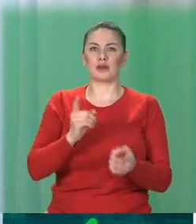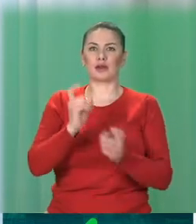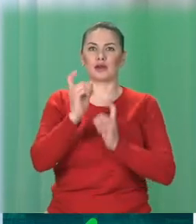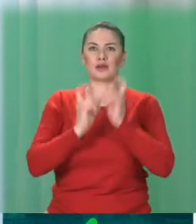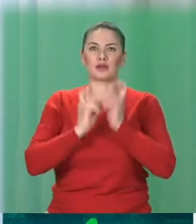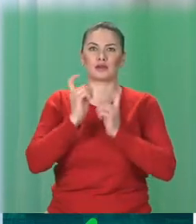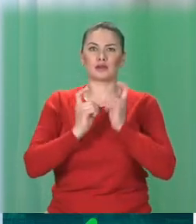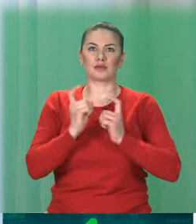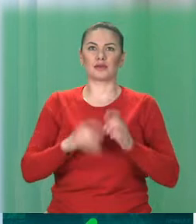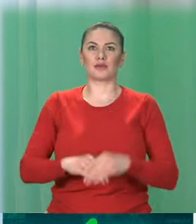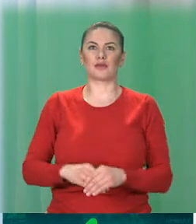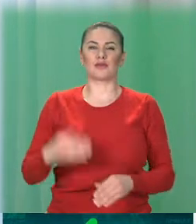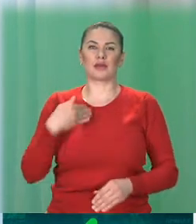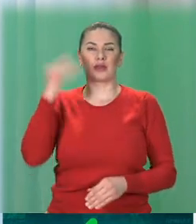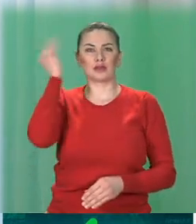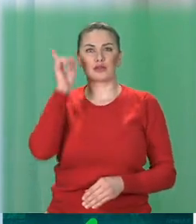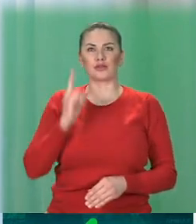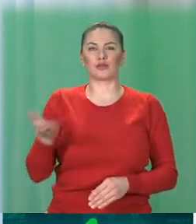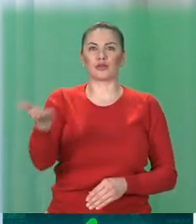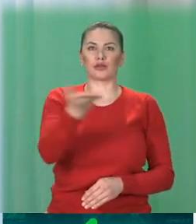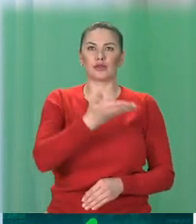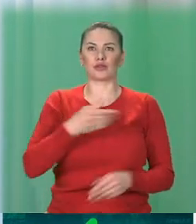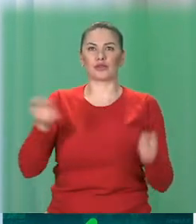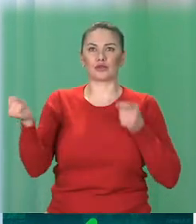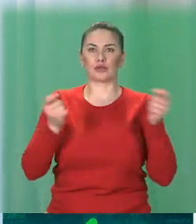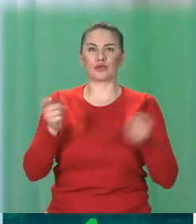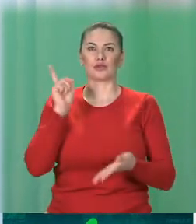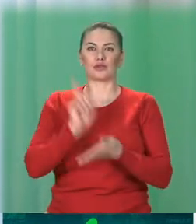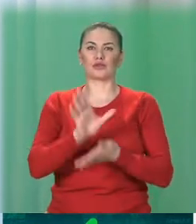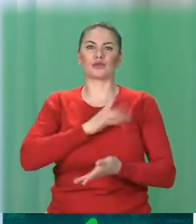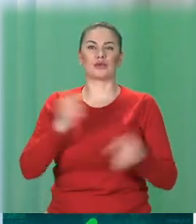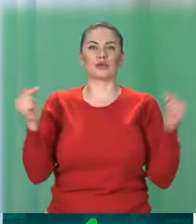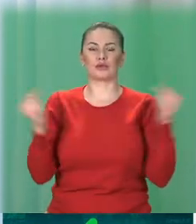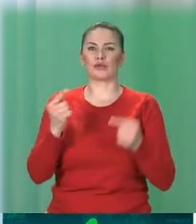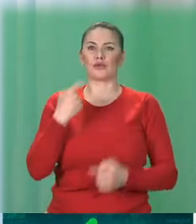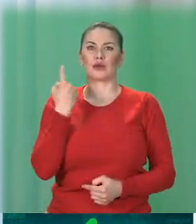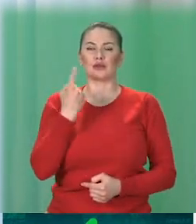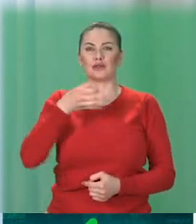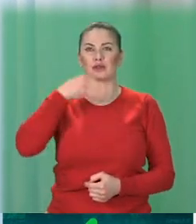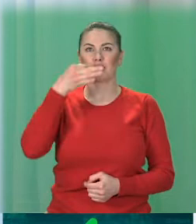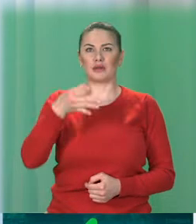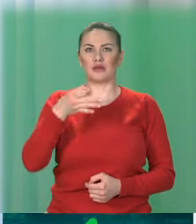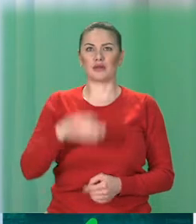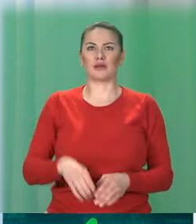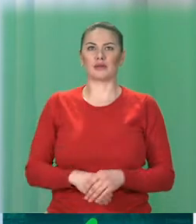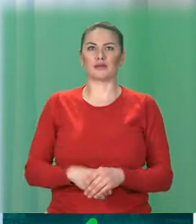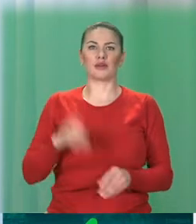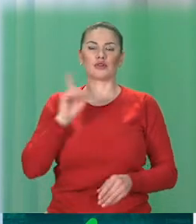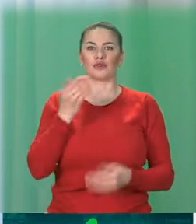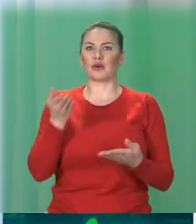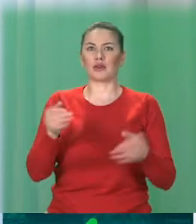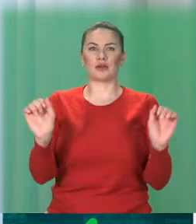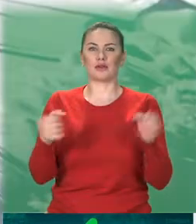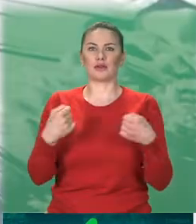Я считаю, что у нашего руководства должен быть ответ однозначно всегда со ссылкой на Конституцию, что